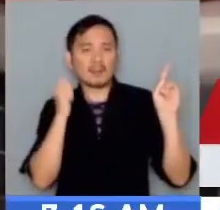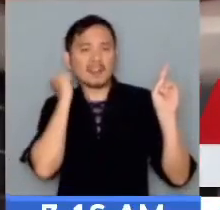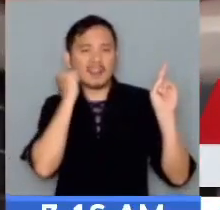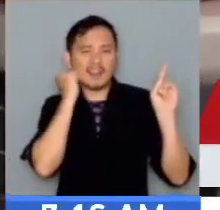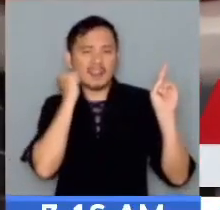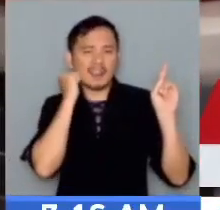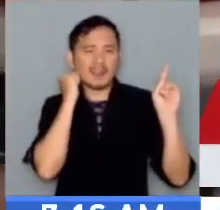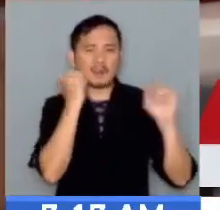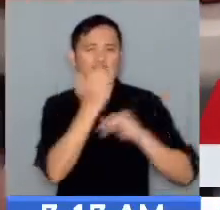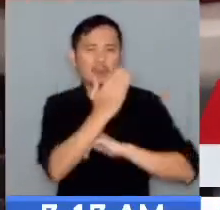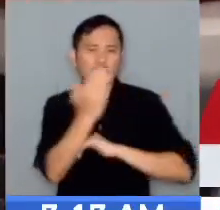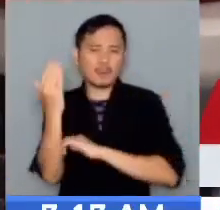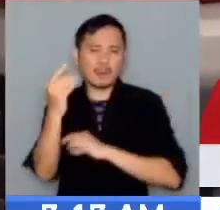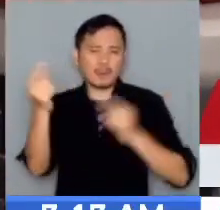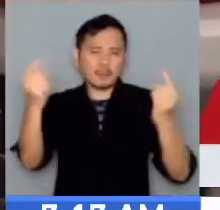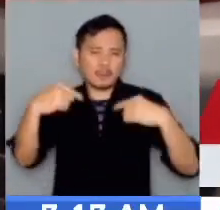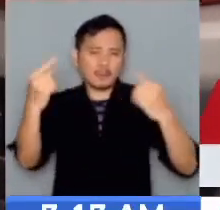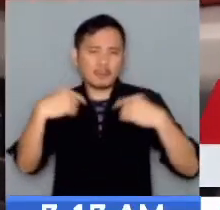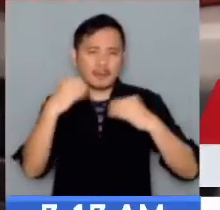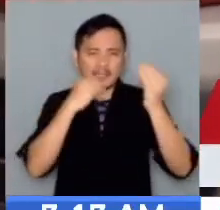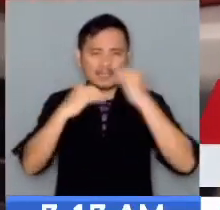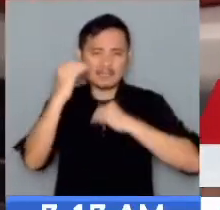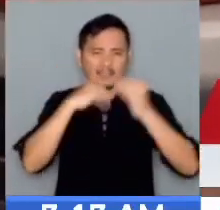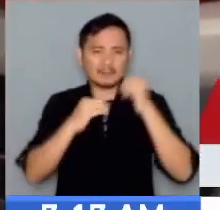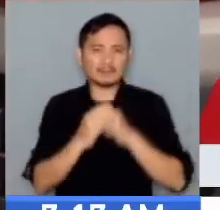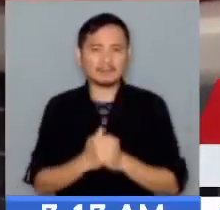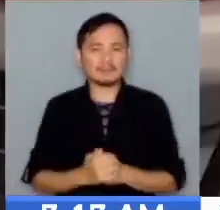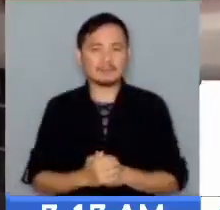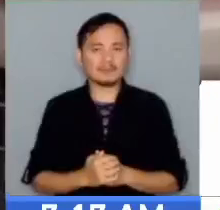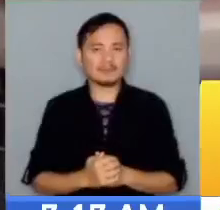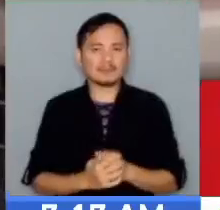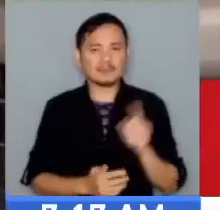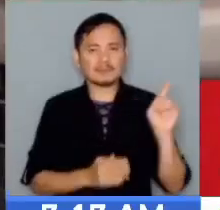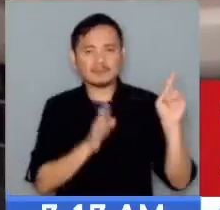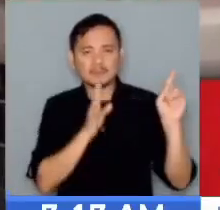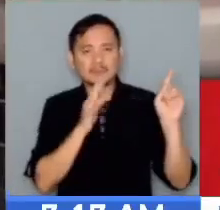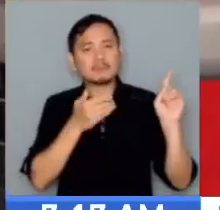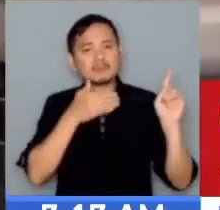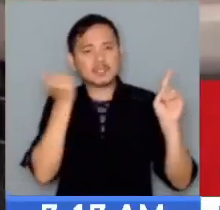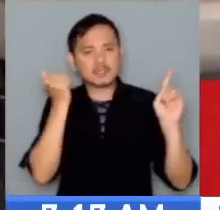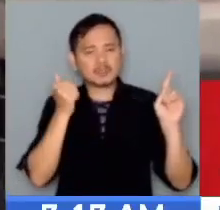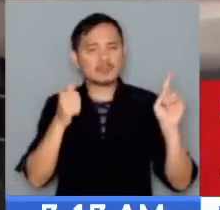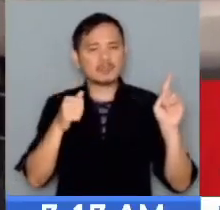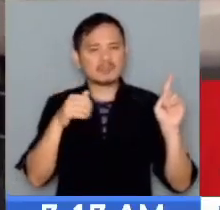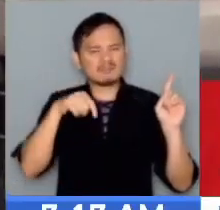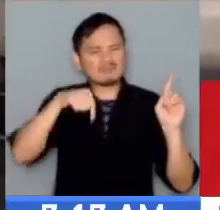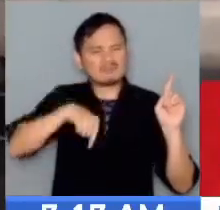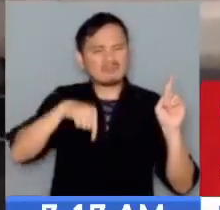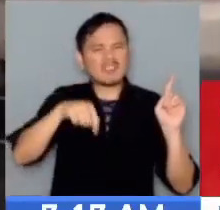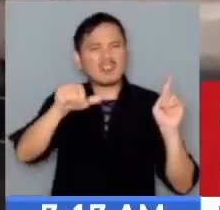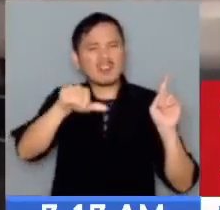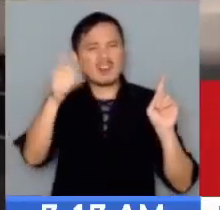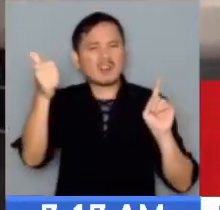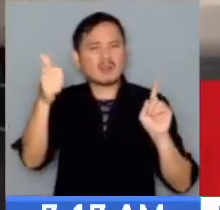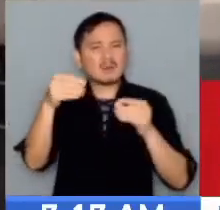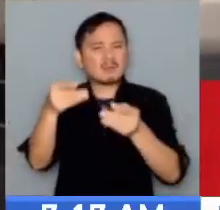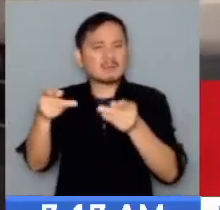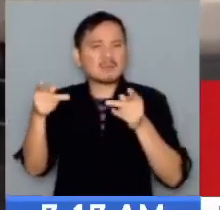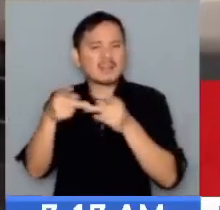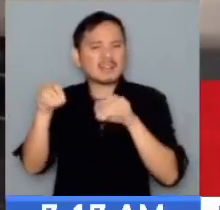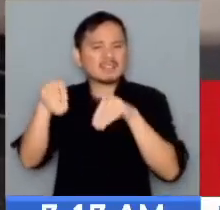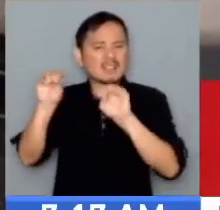po. At kaysa ibang lugawan, wala eh, parang tubig lang. Puro malatkit ka?